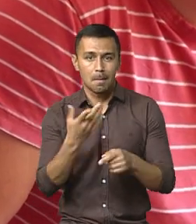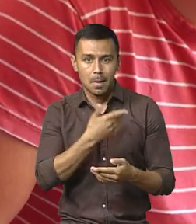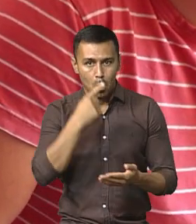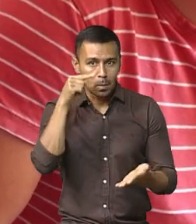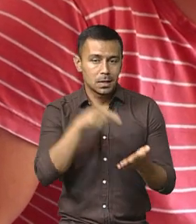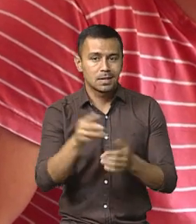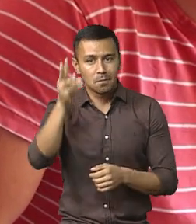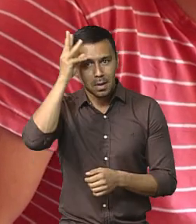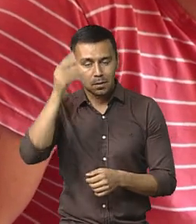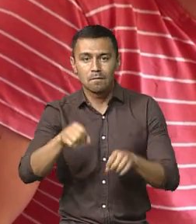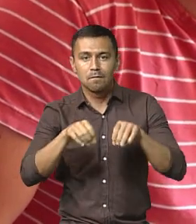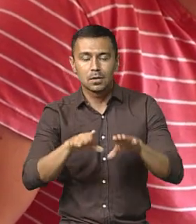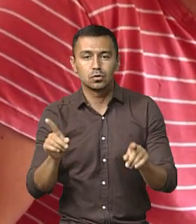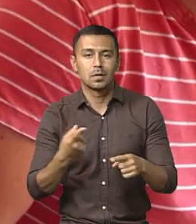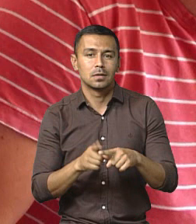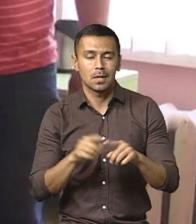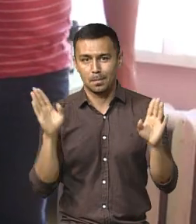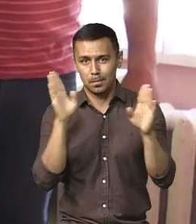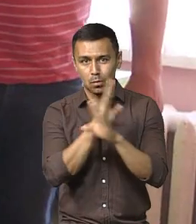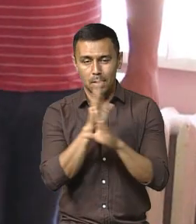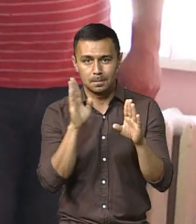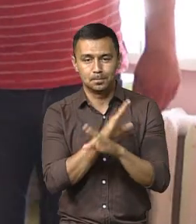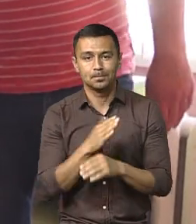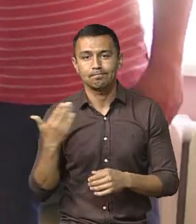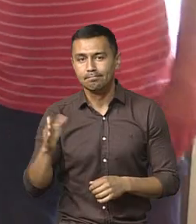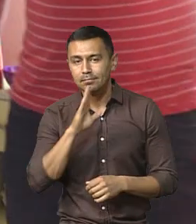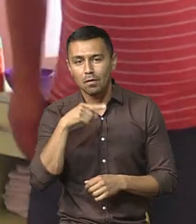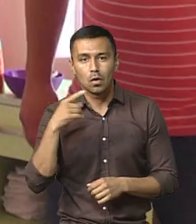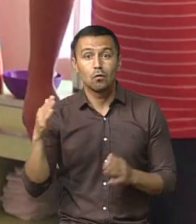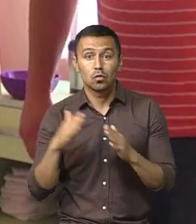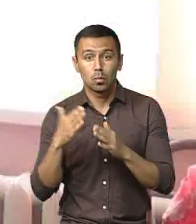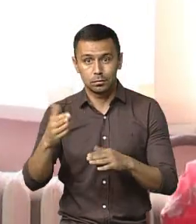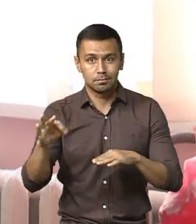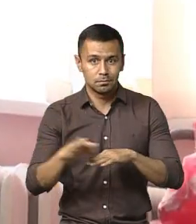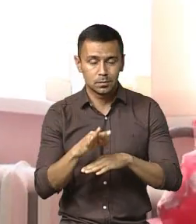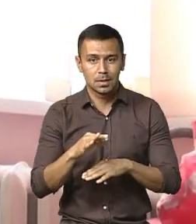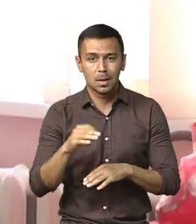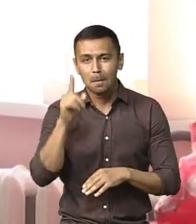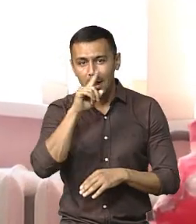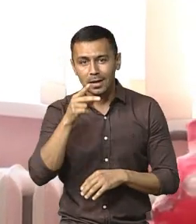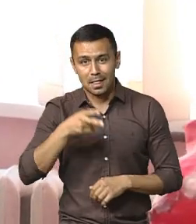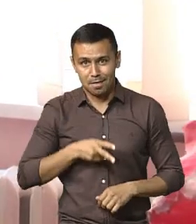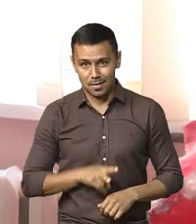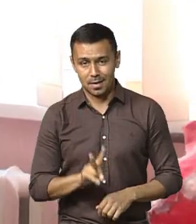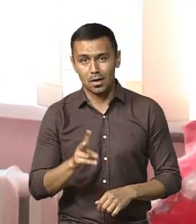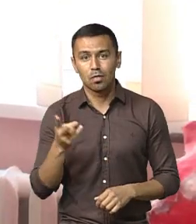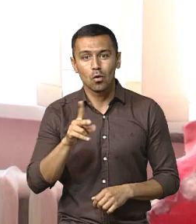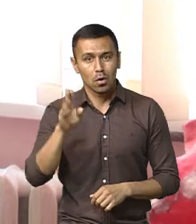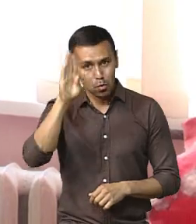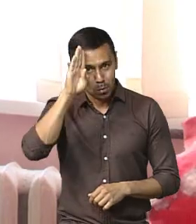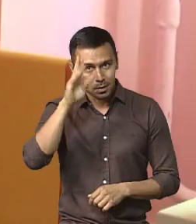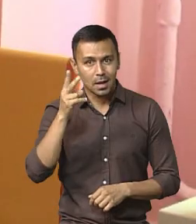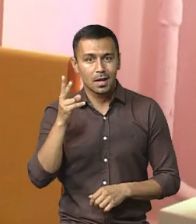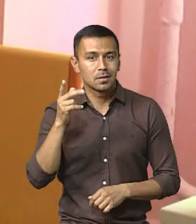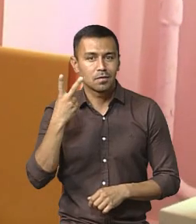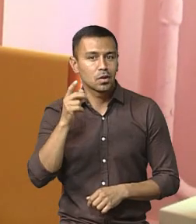у Хмельницькому, вирішили, що це доля. Тетяна каже, вдома у них з чоловіком Євгеном маленька двійня, дворічний хлопчик і